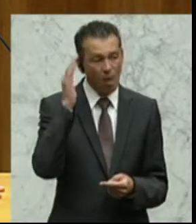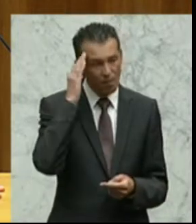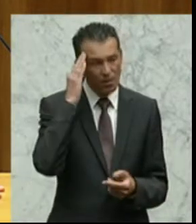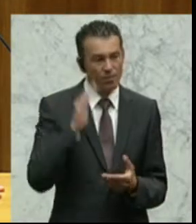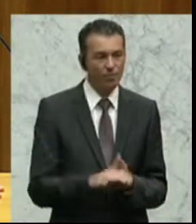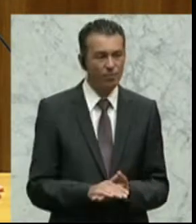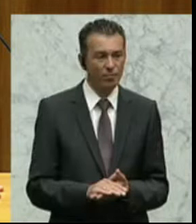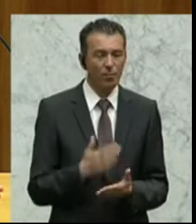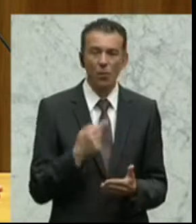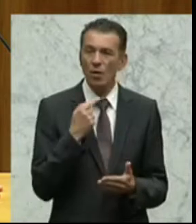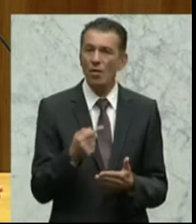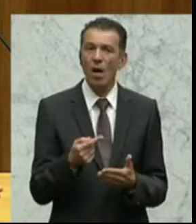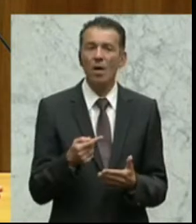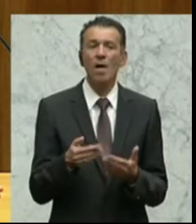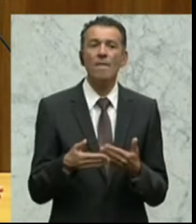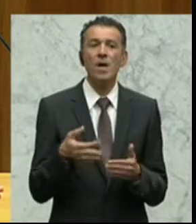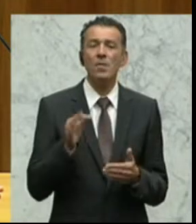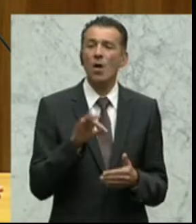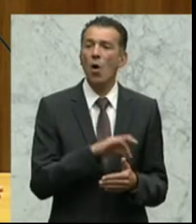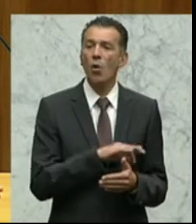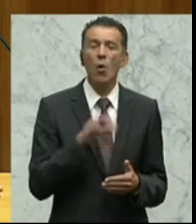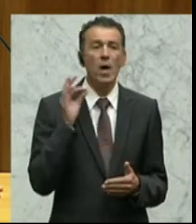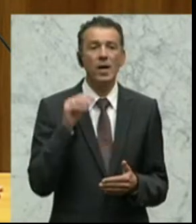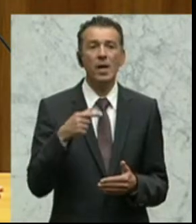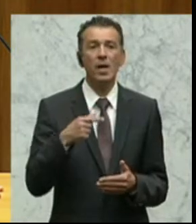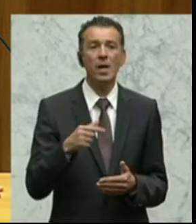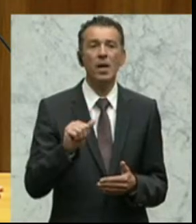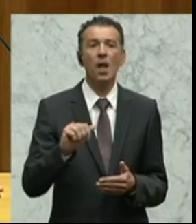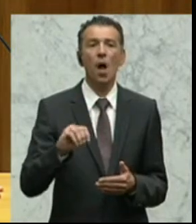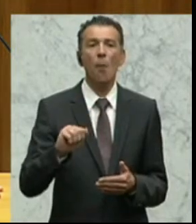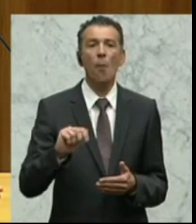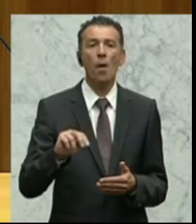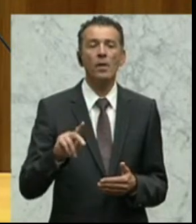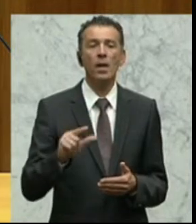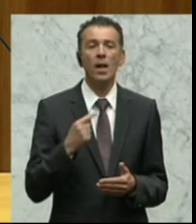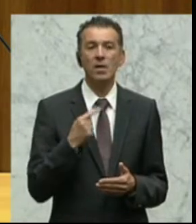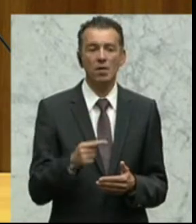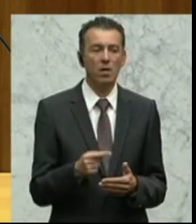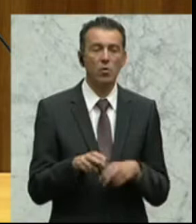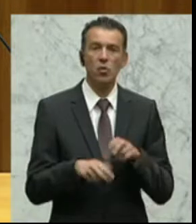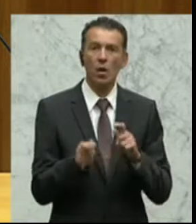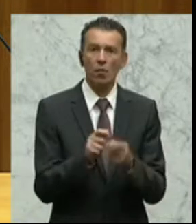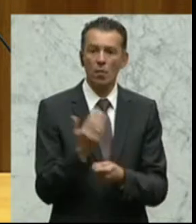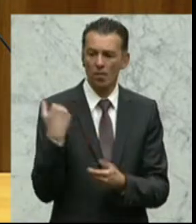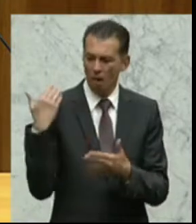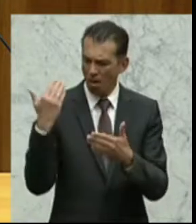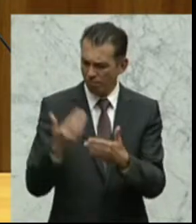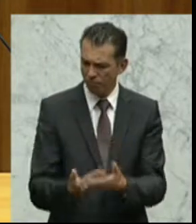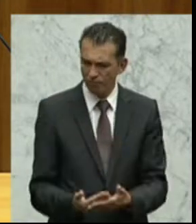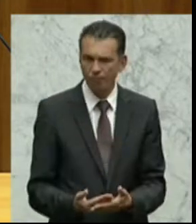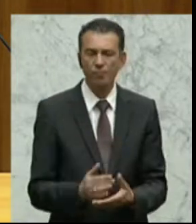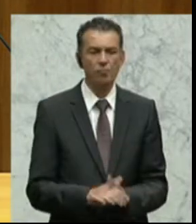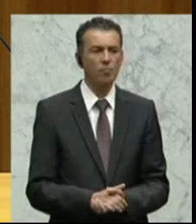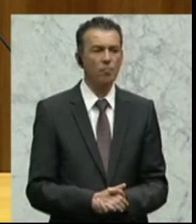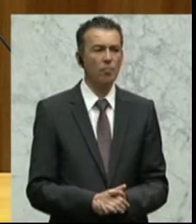Kollegin Tamandl, die leider nicht im Raum ist, gesagt hat, dass die Steuerreformen, die stattgefunden haben in den letzten auch Jahrzehnten, nur